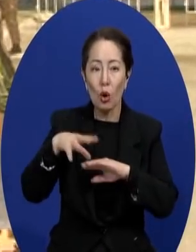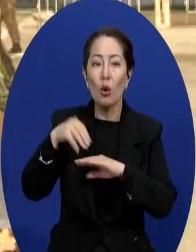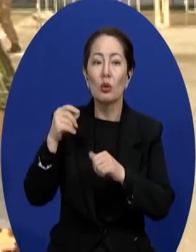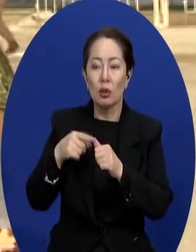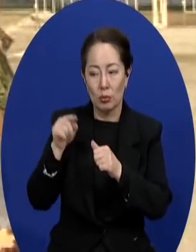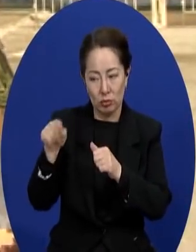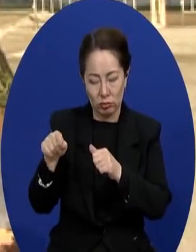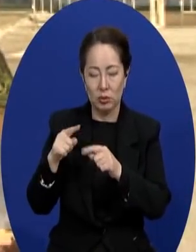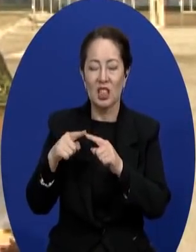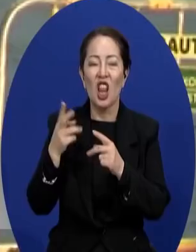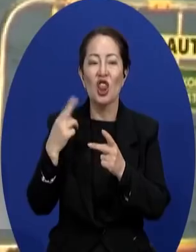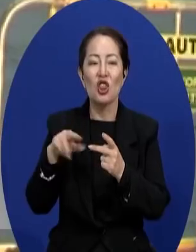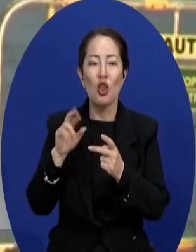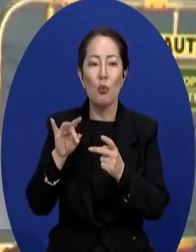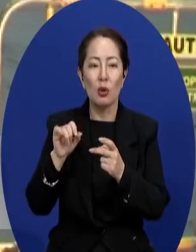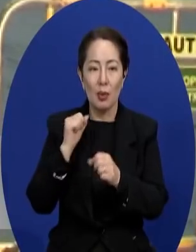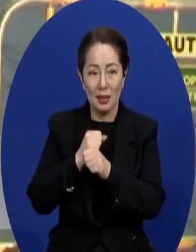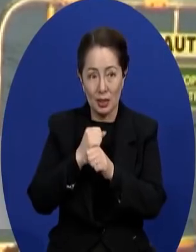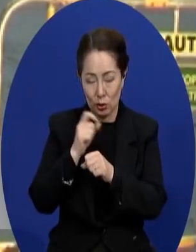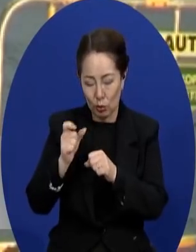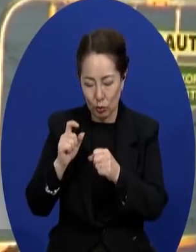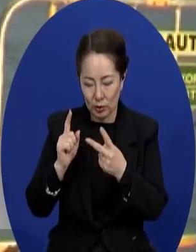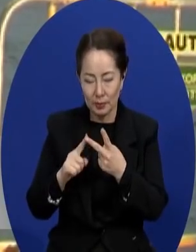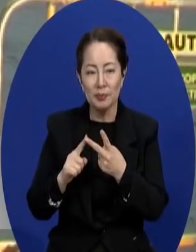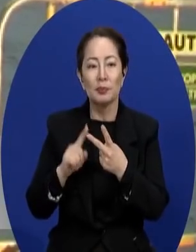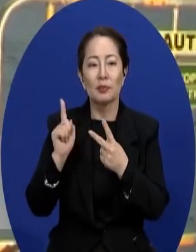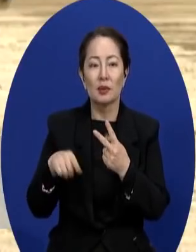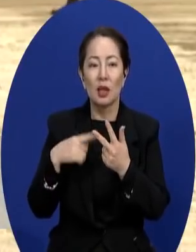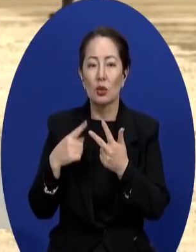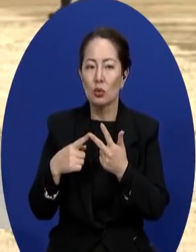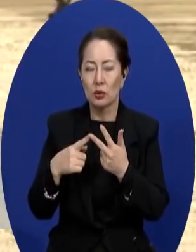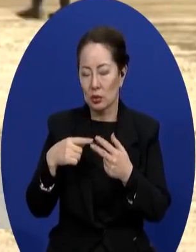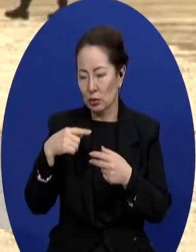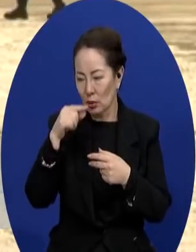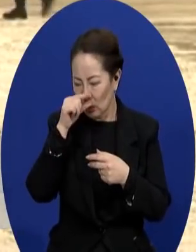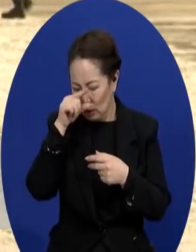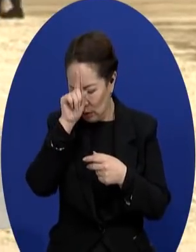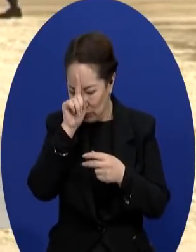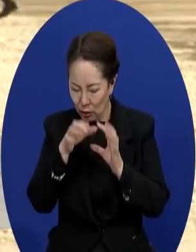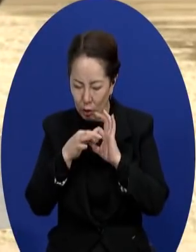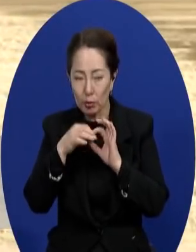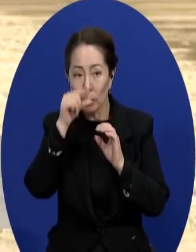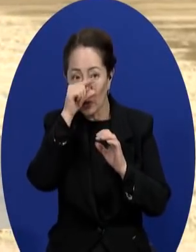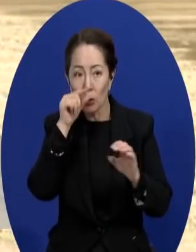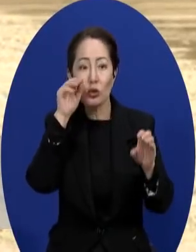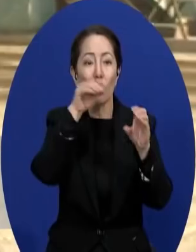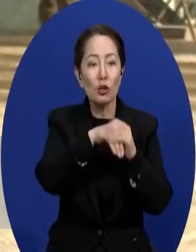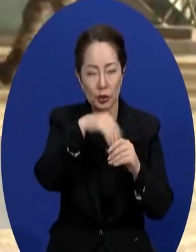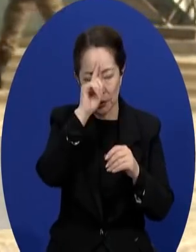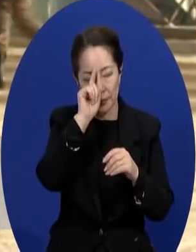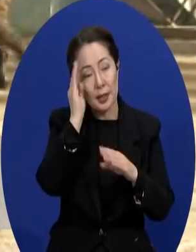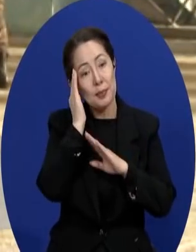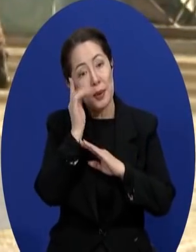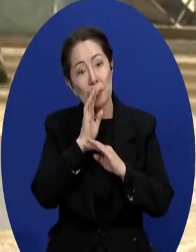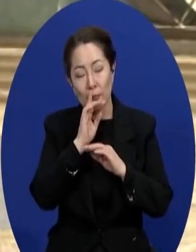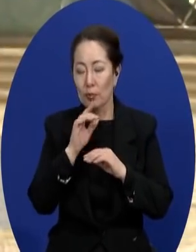дипломат ажилчид, за дээрэс нь Оросд одоо эрүүл мэндийн шалтгаанаар эмчилгээнд явж байгаа иргэд бол Улсын онцгой